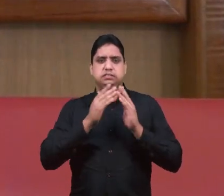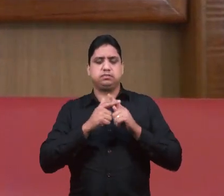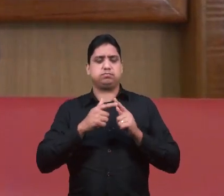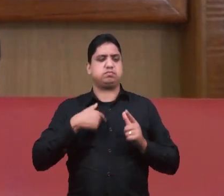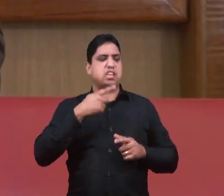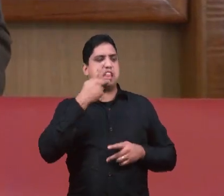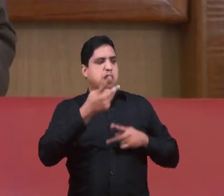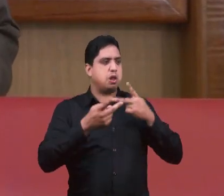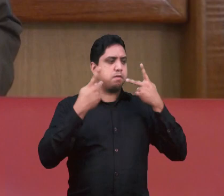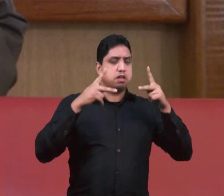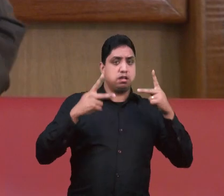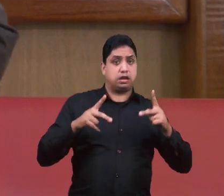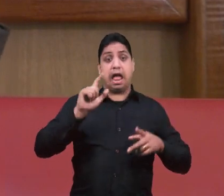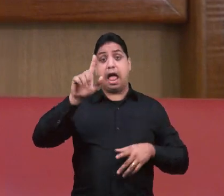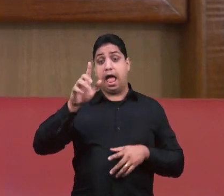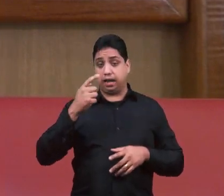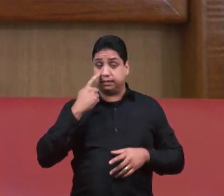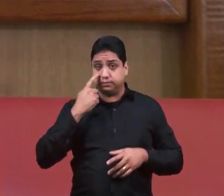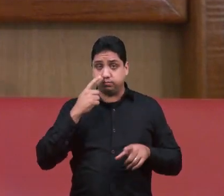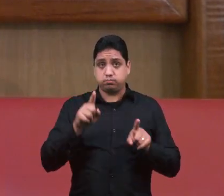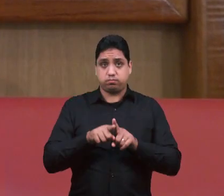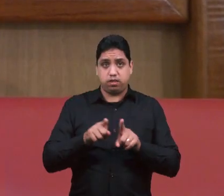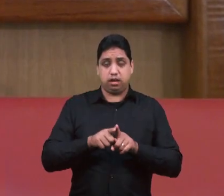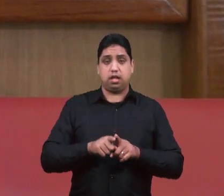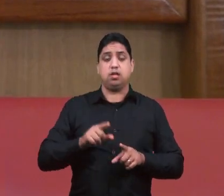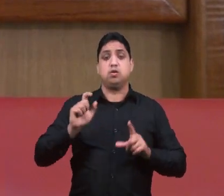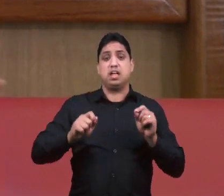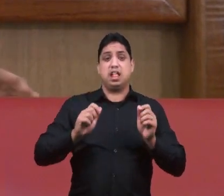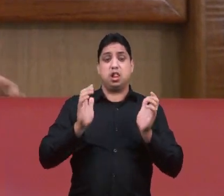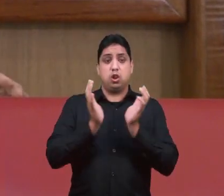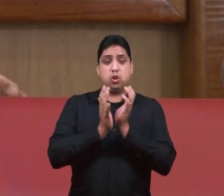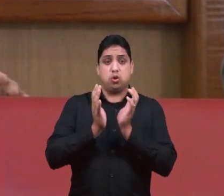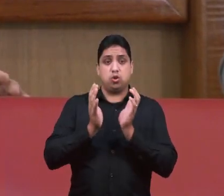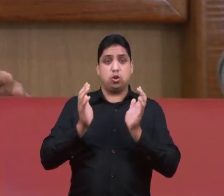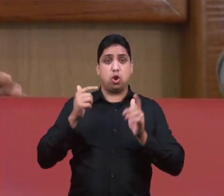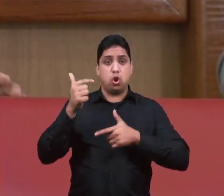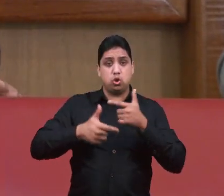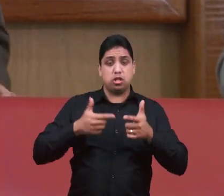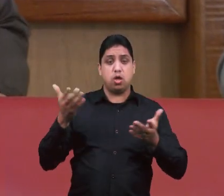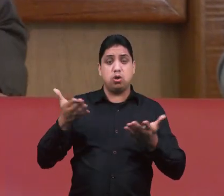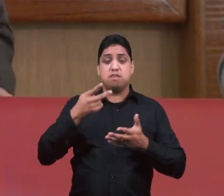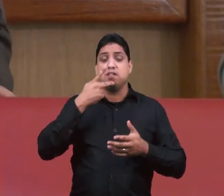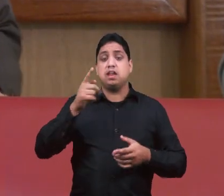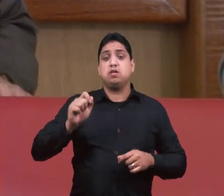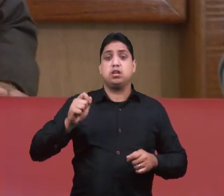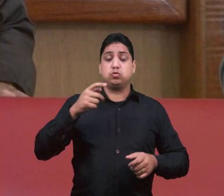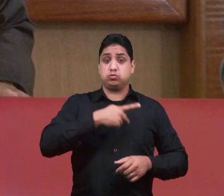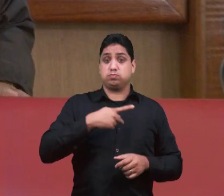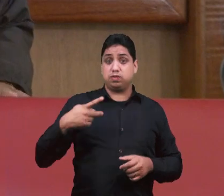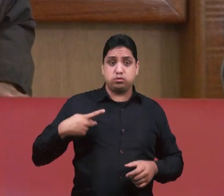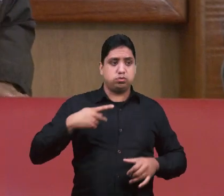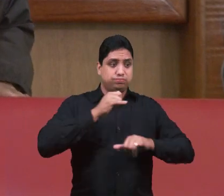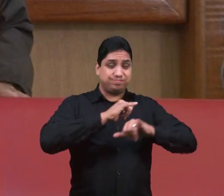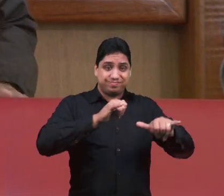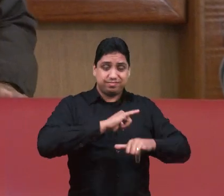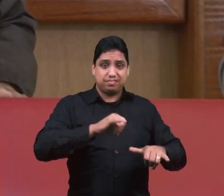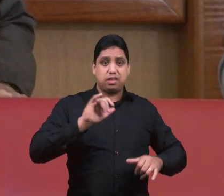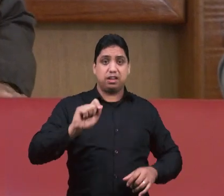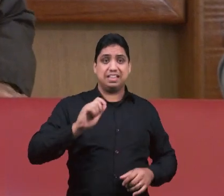prêché, il y a une autre chose. Notre grande bataille aujourd'hui, c'est de dire à nos pasteurs que